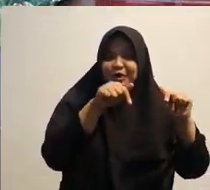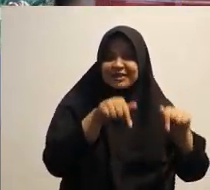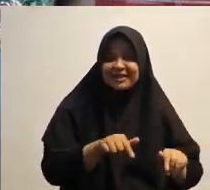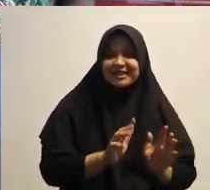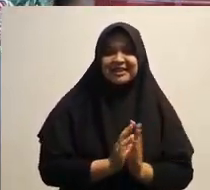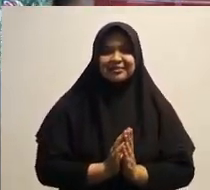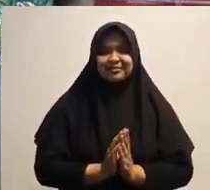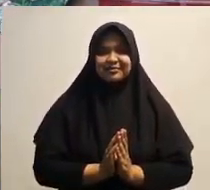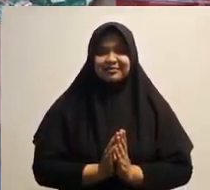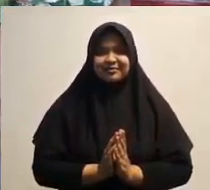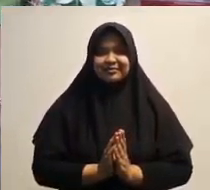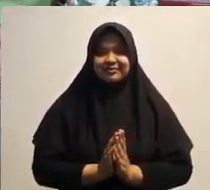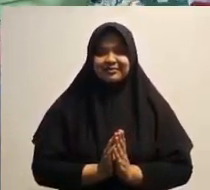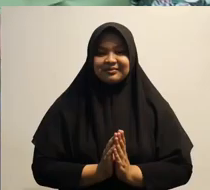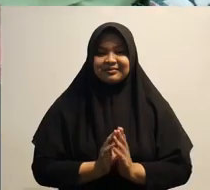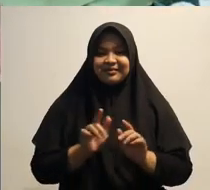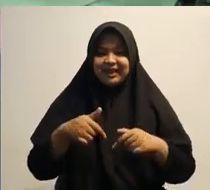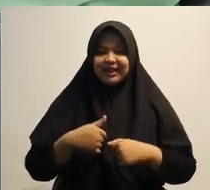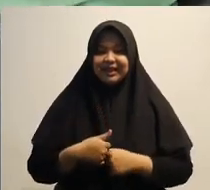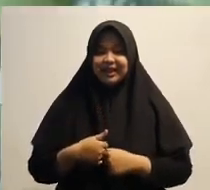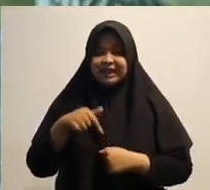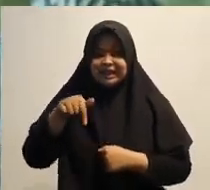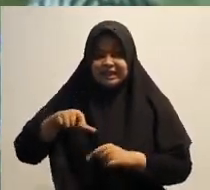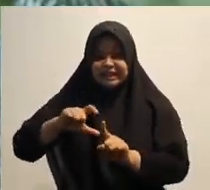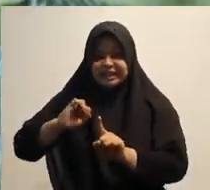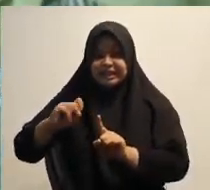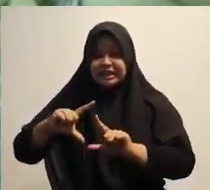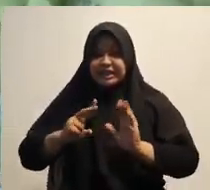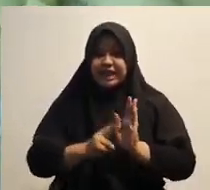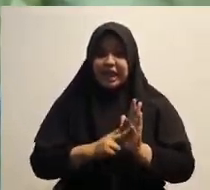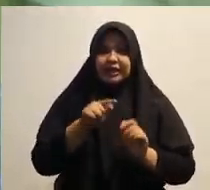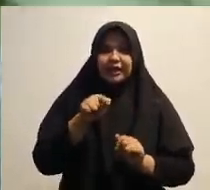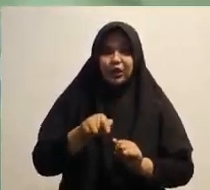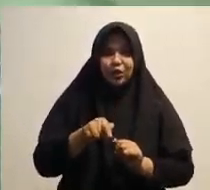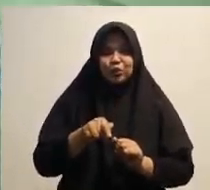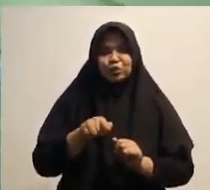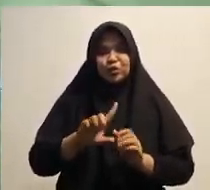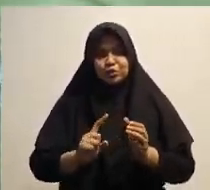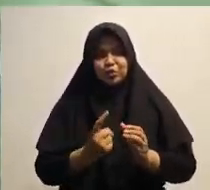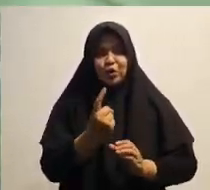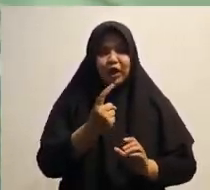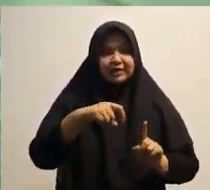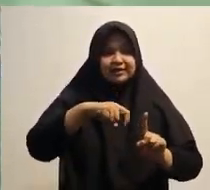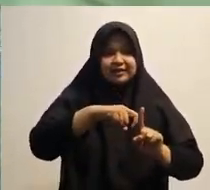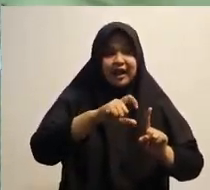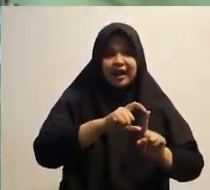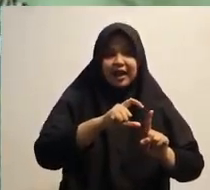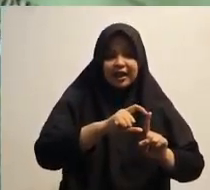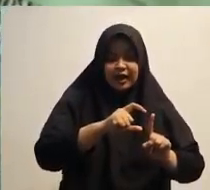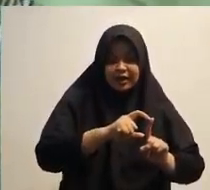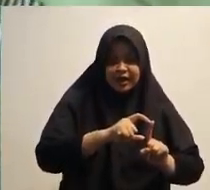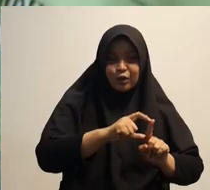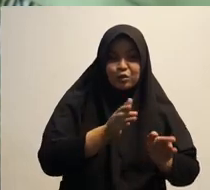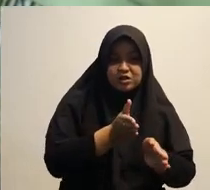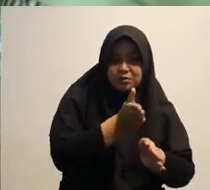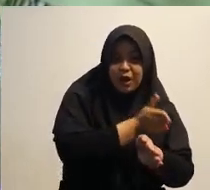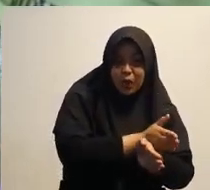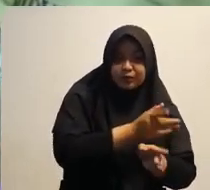iya. Iya. Ngobrol. Oh iya. Ini Dian itu semenjak